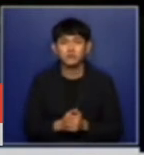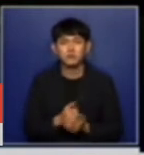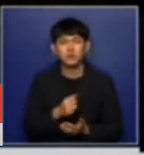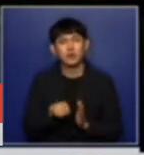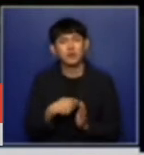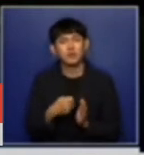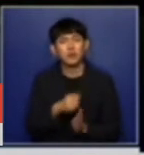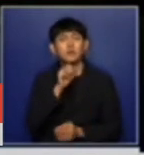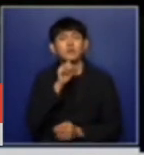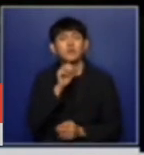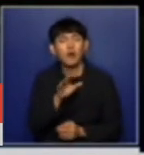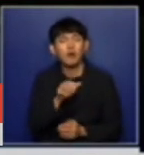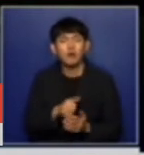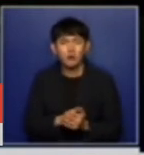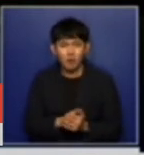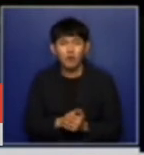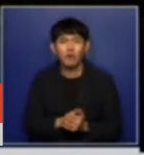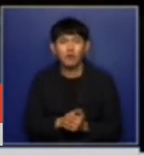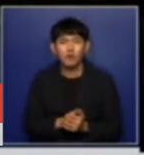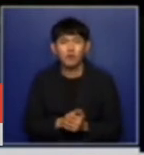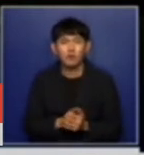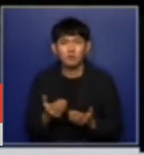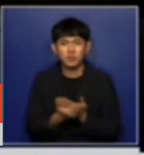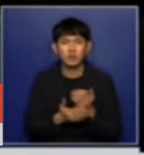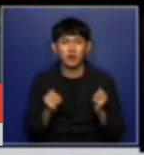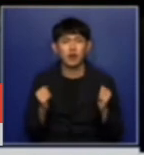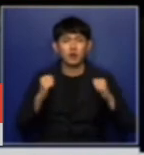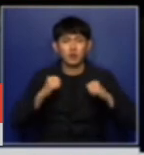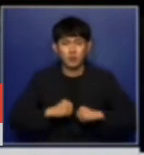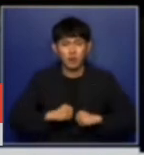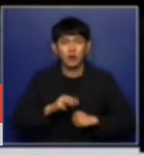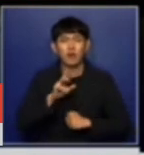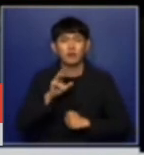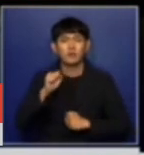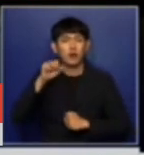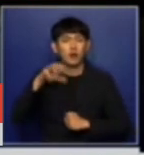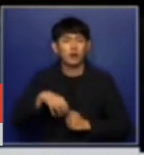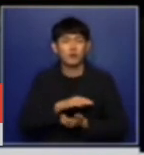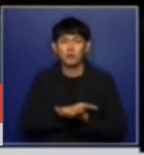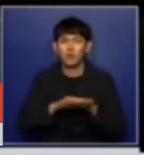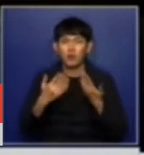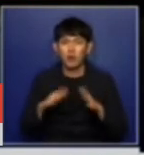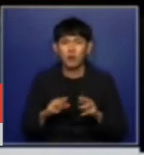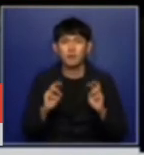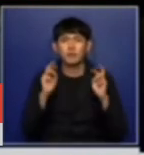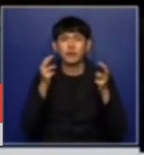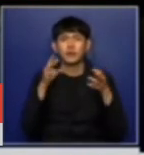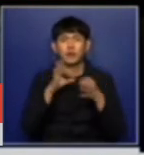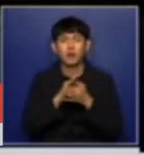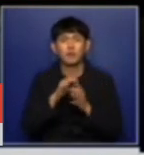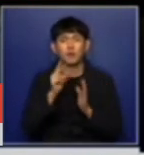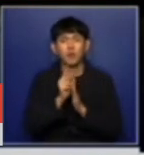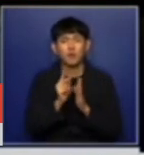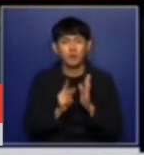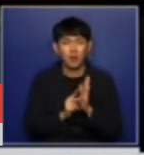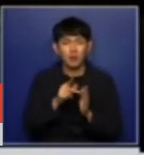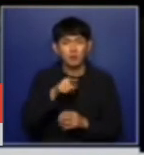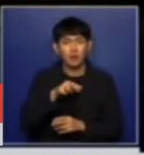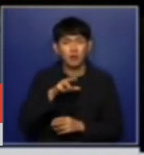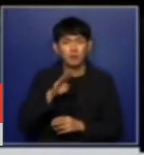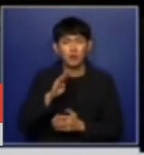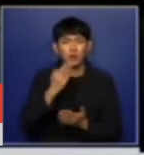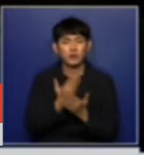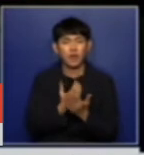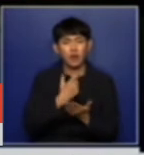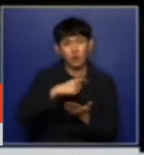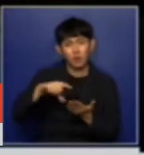าก็ได้รับการอนุมัติจากรัฐสภาแล้วเรื่องของพระราชบัญญัติโอนงบประมาณรายจ่าย